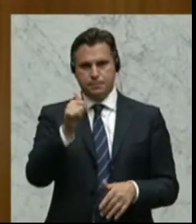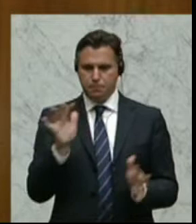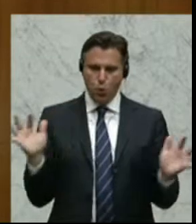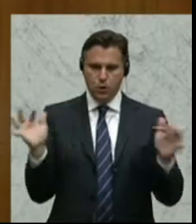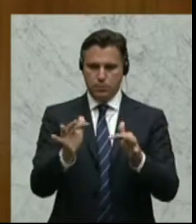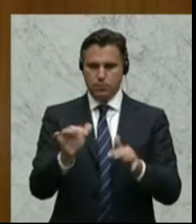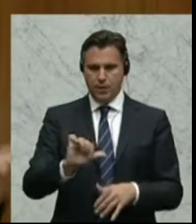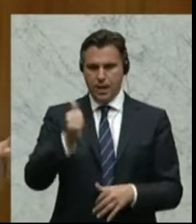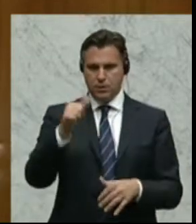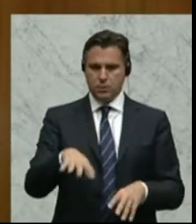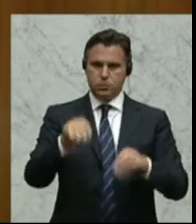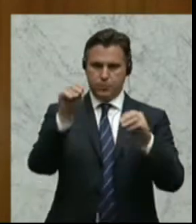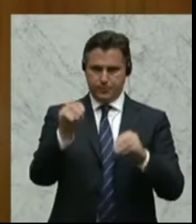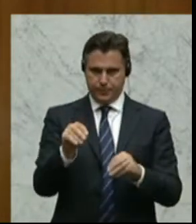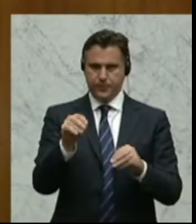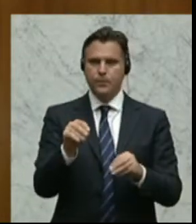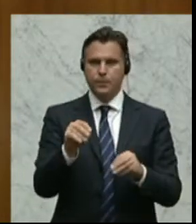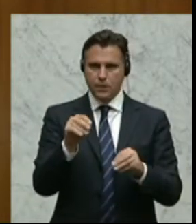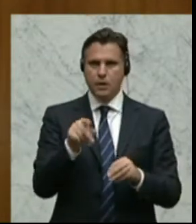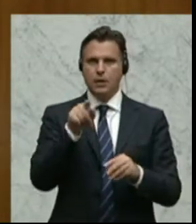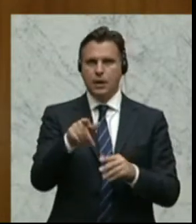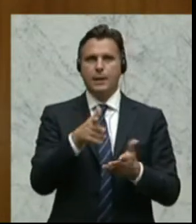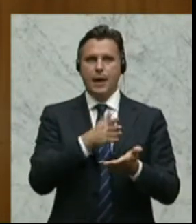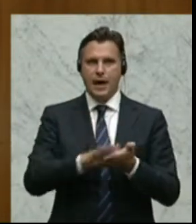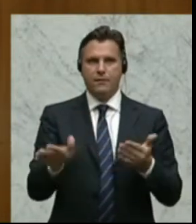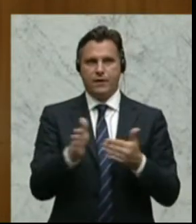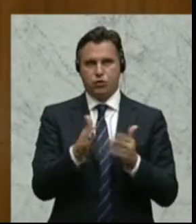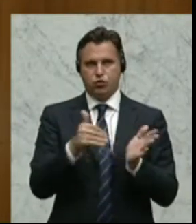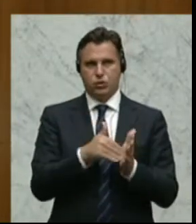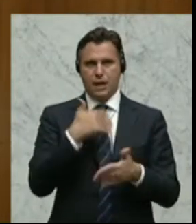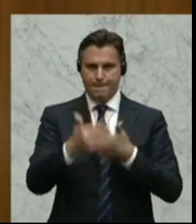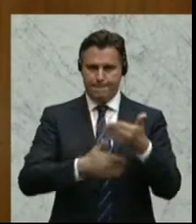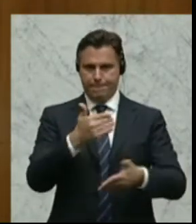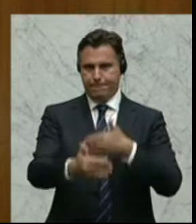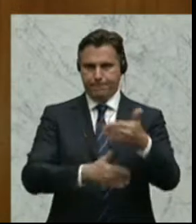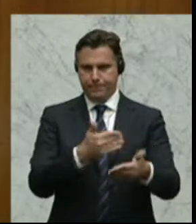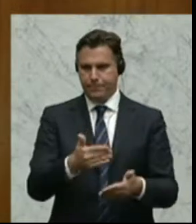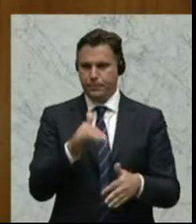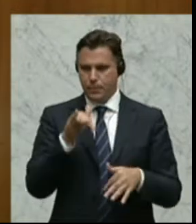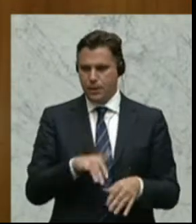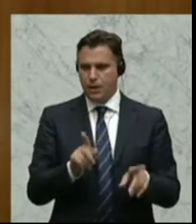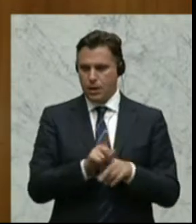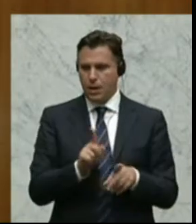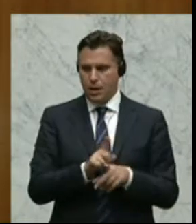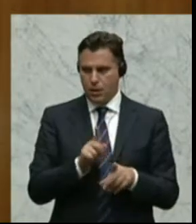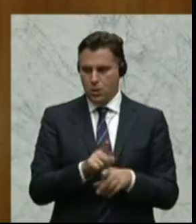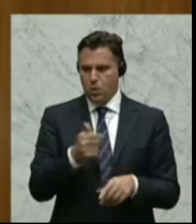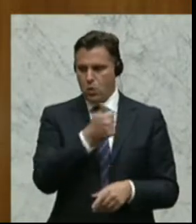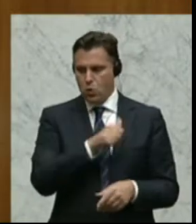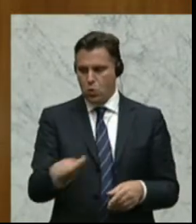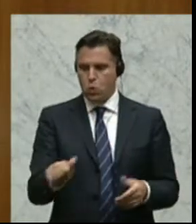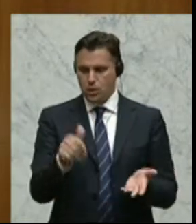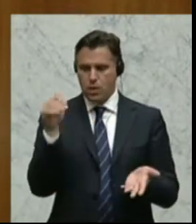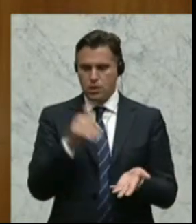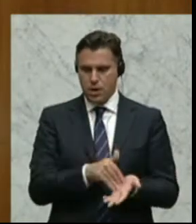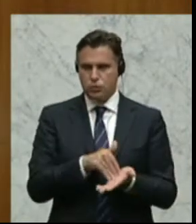wir eine einfachere Systematik ausarbeiten wollen, wo wir auch den gordischen Knoten der hunderttausenden Ausnahmen im